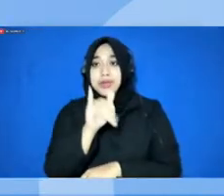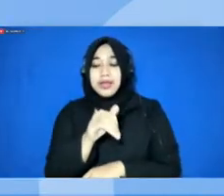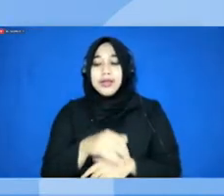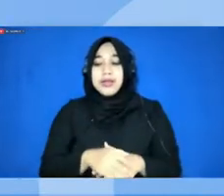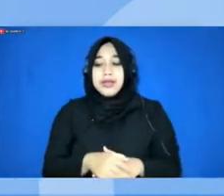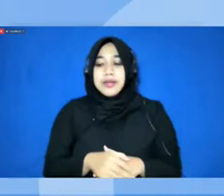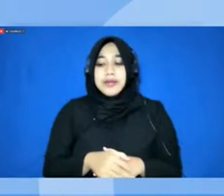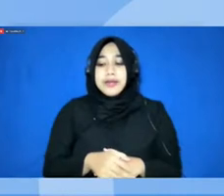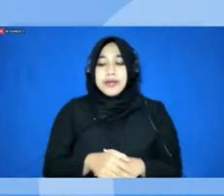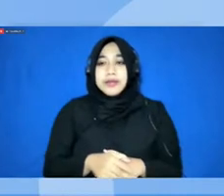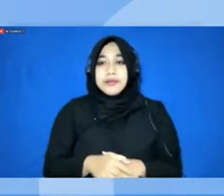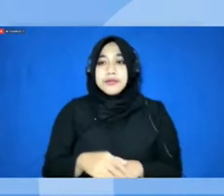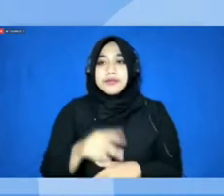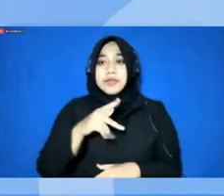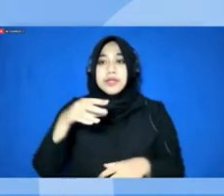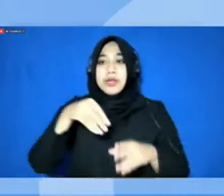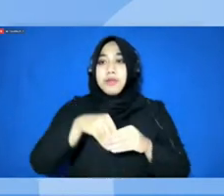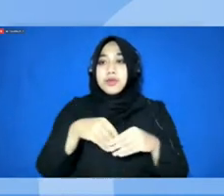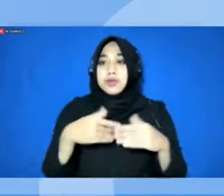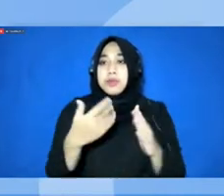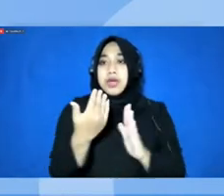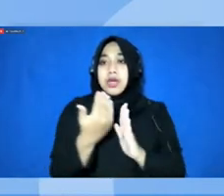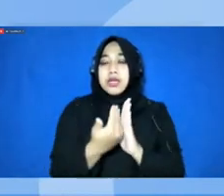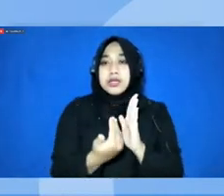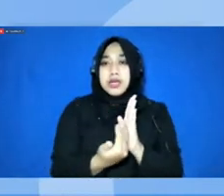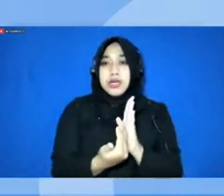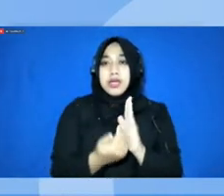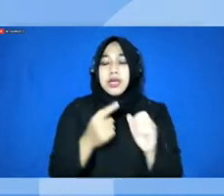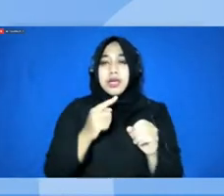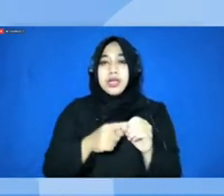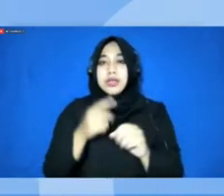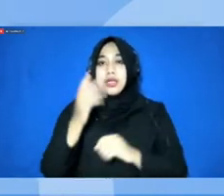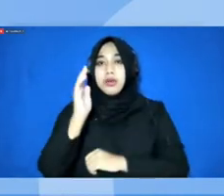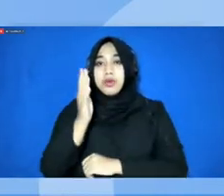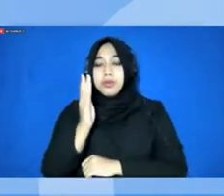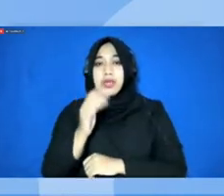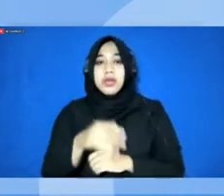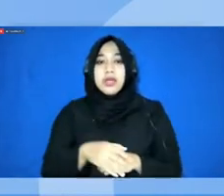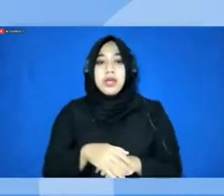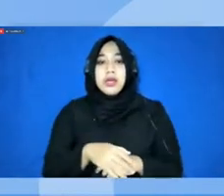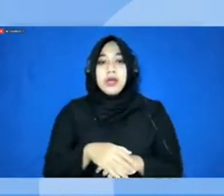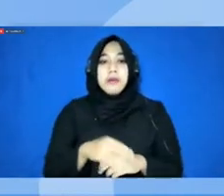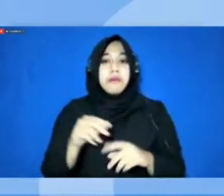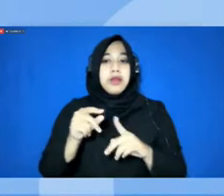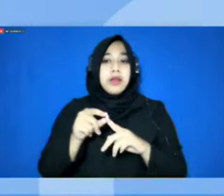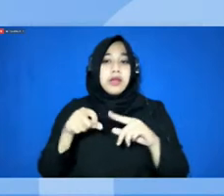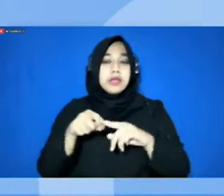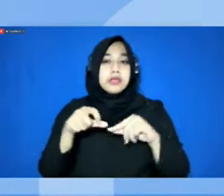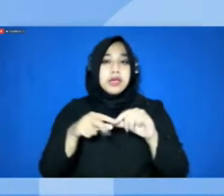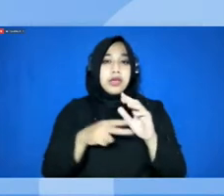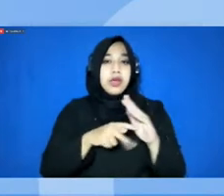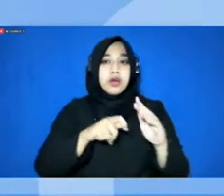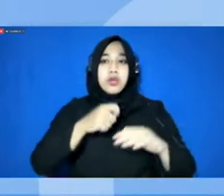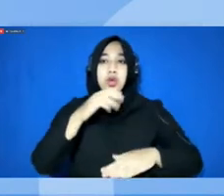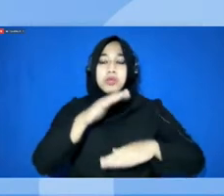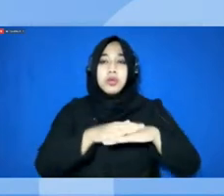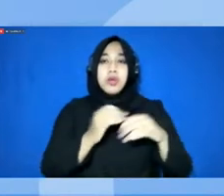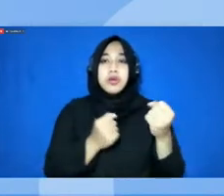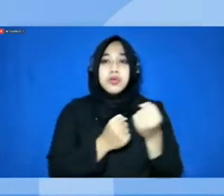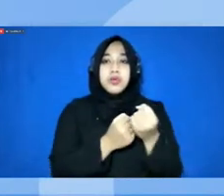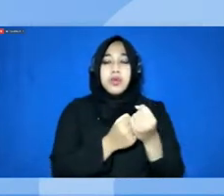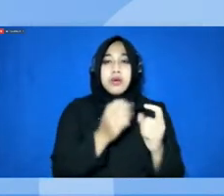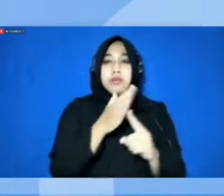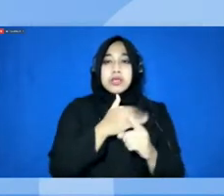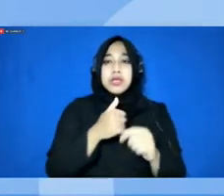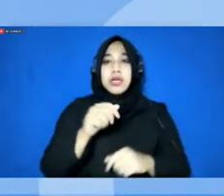Kita akan masuk pada acara pokok webinar, pelacakan kontak mengoptimalkan dukungan masyarakat dalam